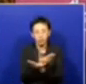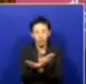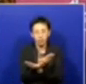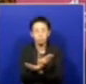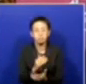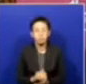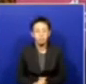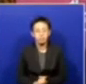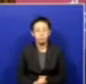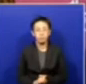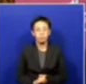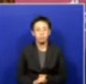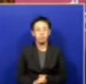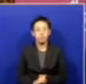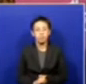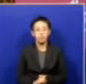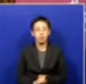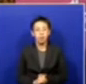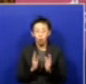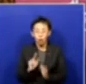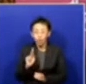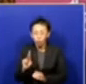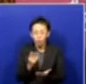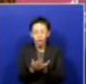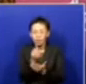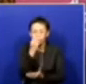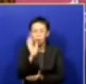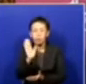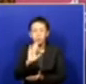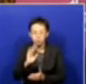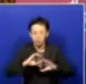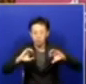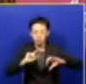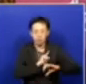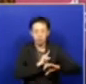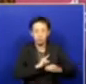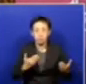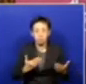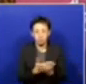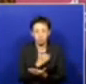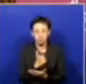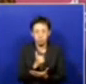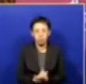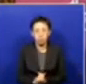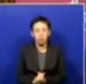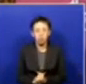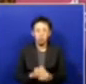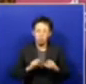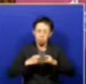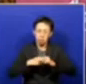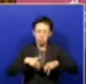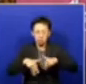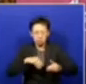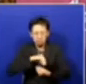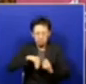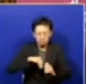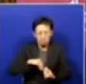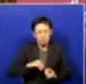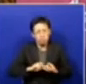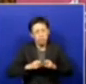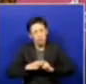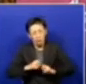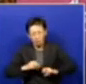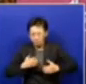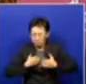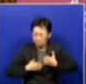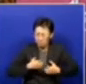ลูกหนี้เหล่านี้ก็จะไม่มีภาระดอกเบี้ยค่ะแต่นี่ก็ไม่ได้หมายความว่าจะช่วยบรรเทาความเดือดร้อนของผู้กู้รายย่อยนะคะ